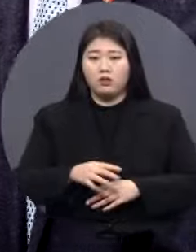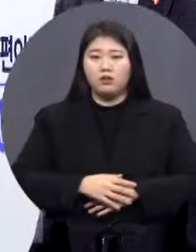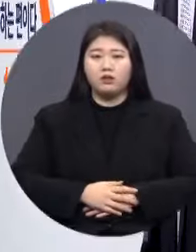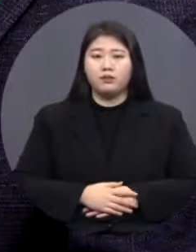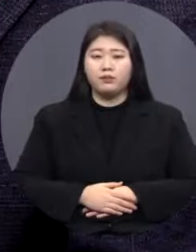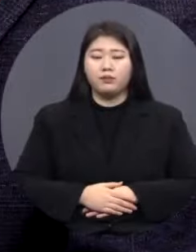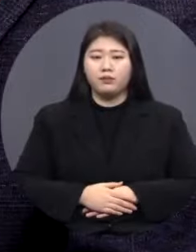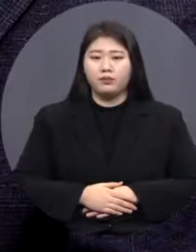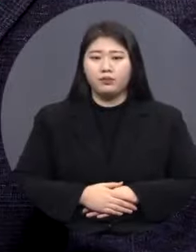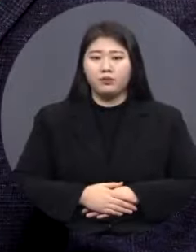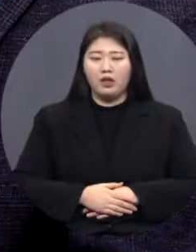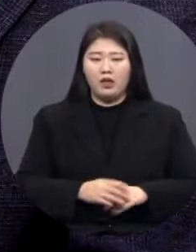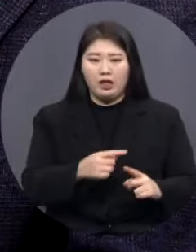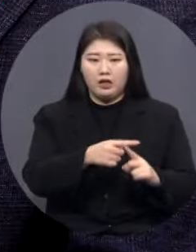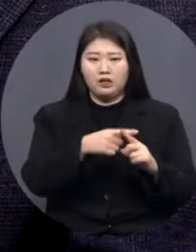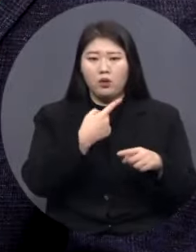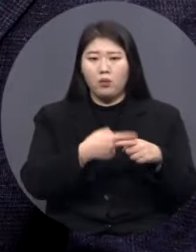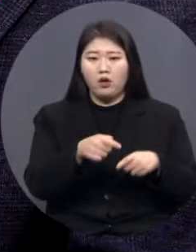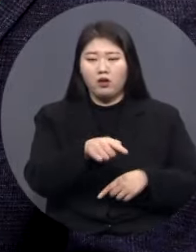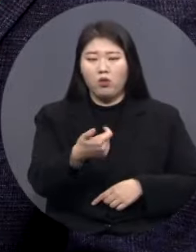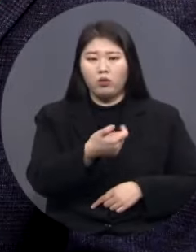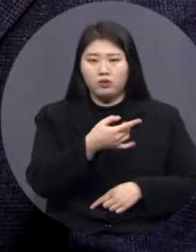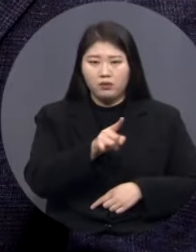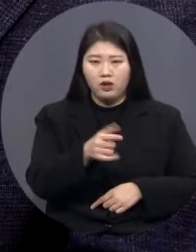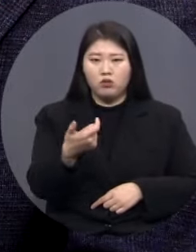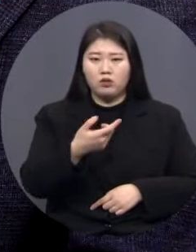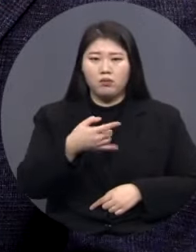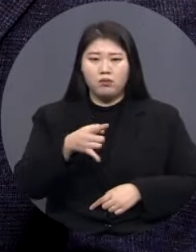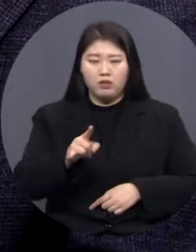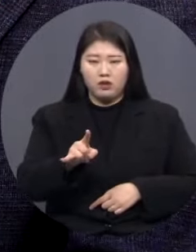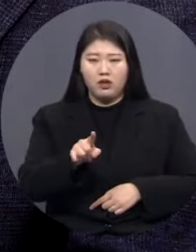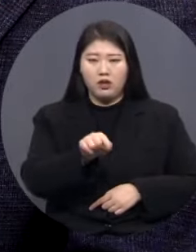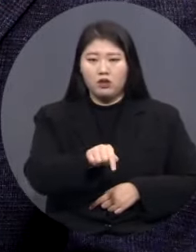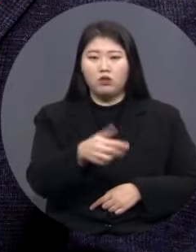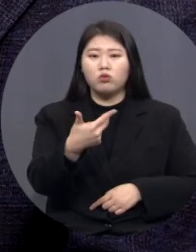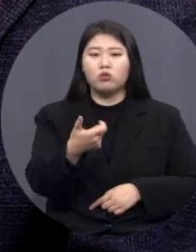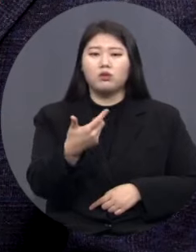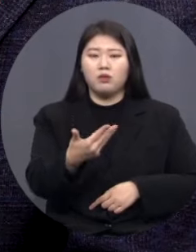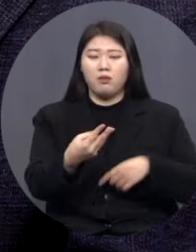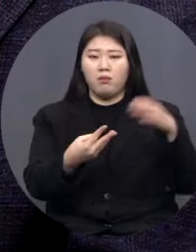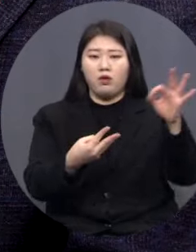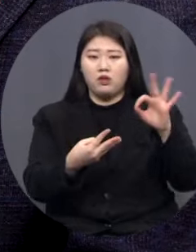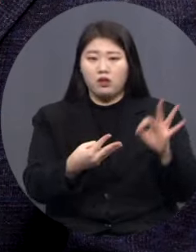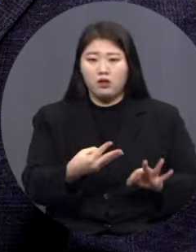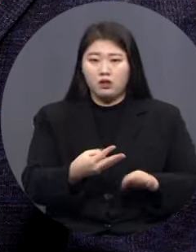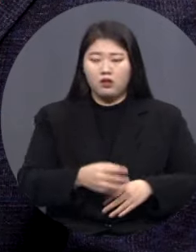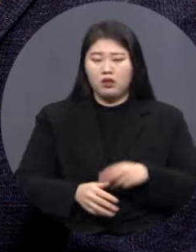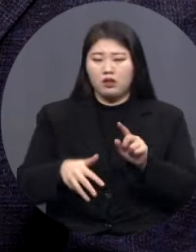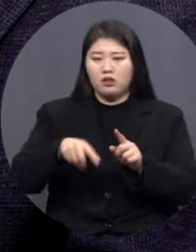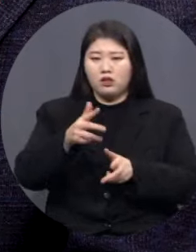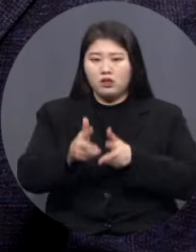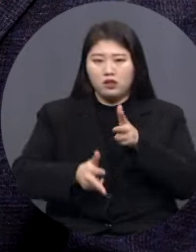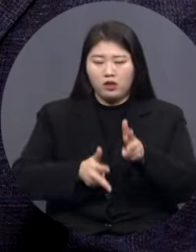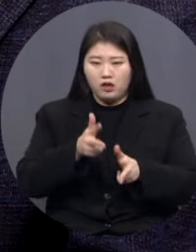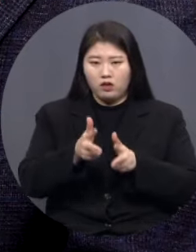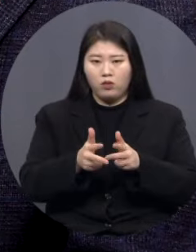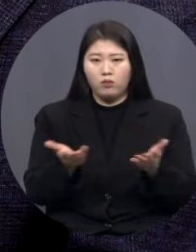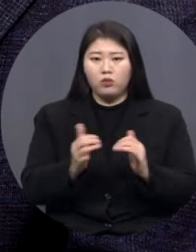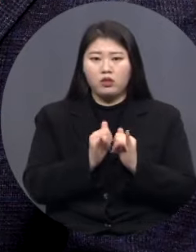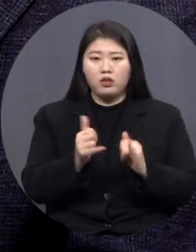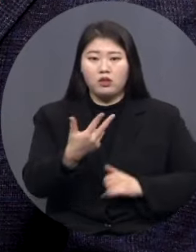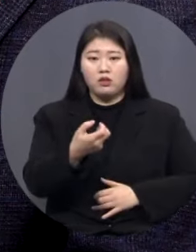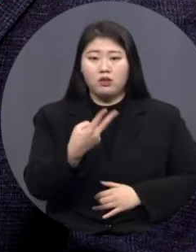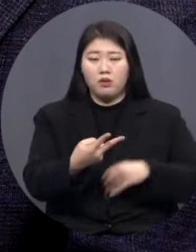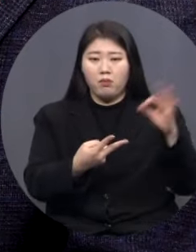나타났습니다 긍정적 평가는 50대와 60대에서 63% 1차산업 종사자에서 71%